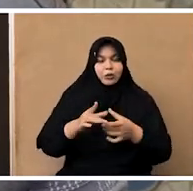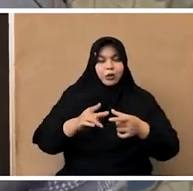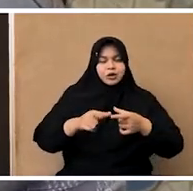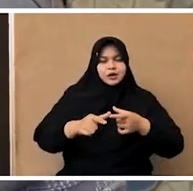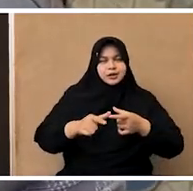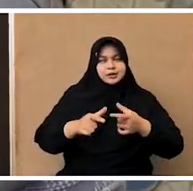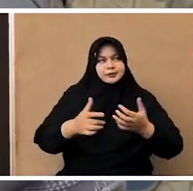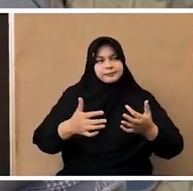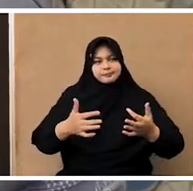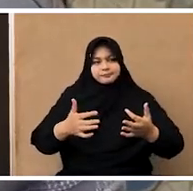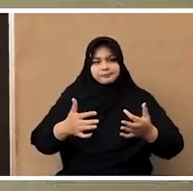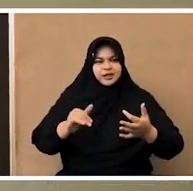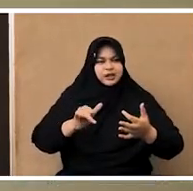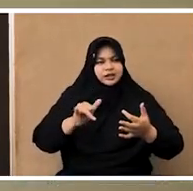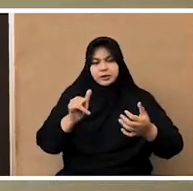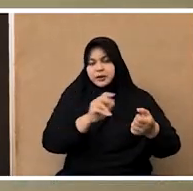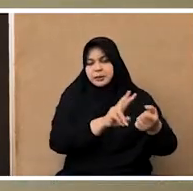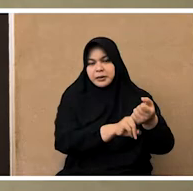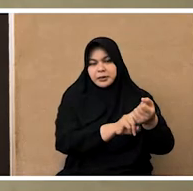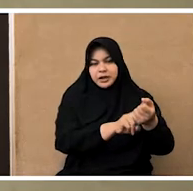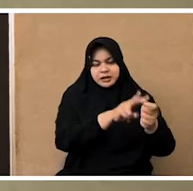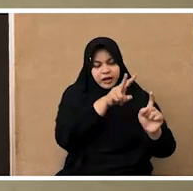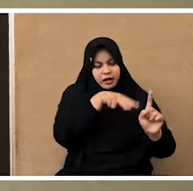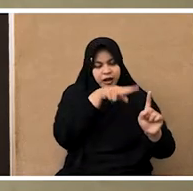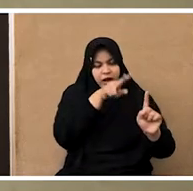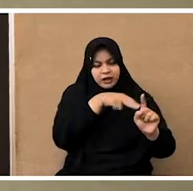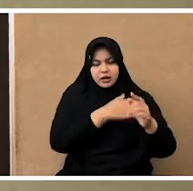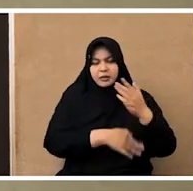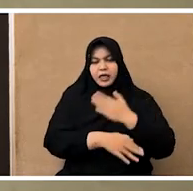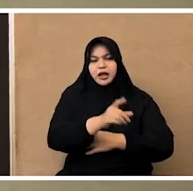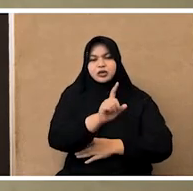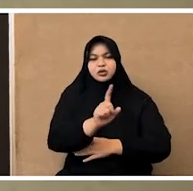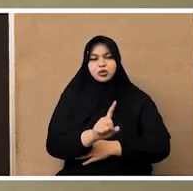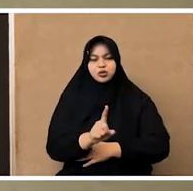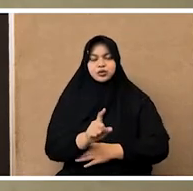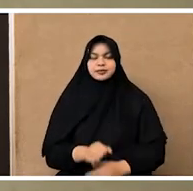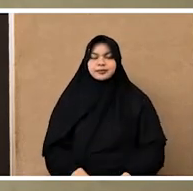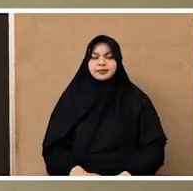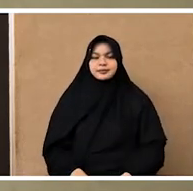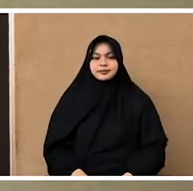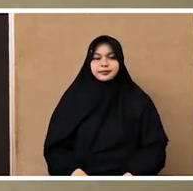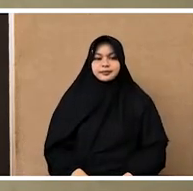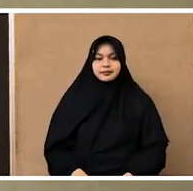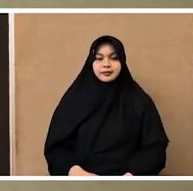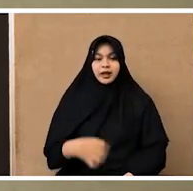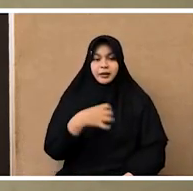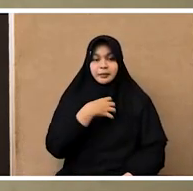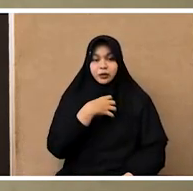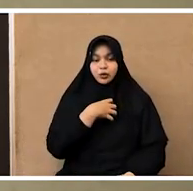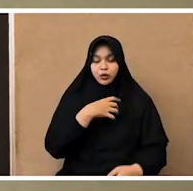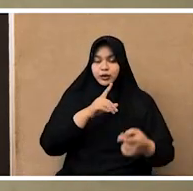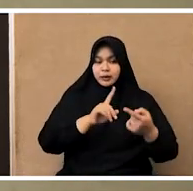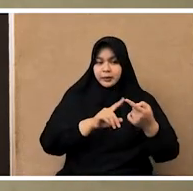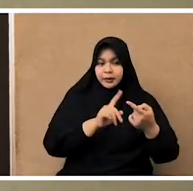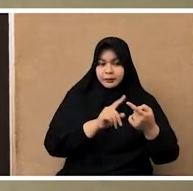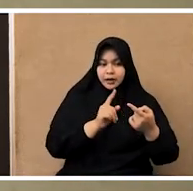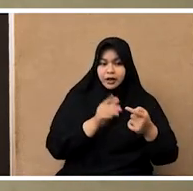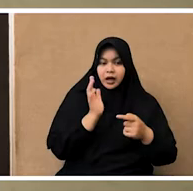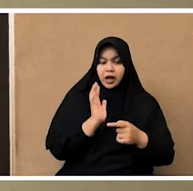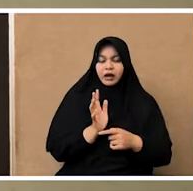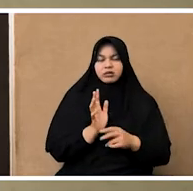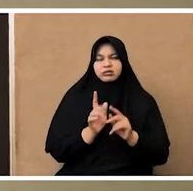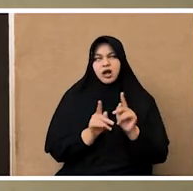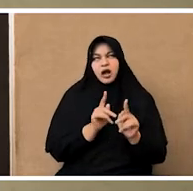apa semacam pemeriksaan kedisabilitas kan begitu menurut kawan-kawan kalau